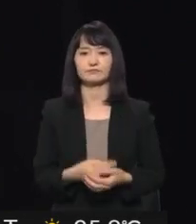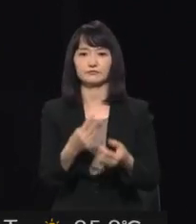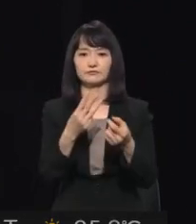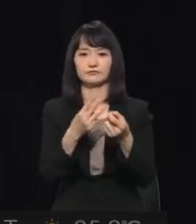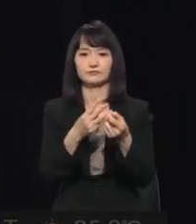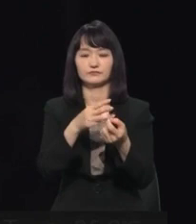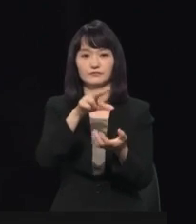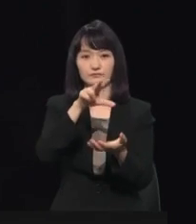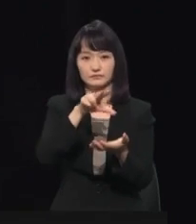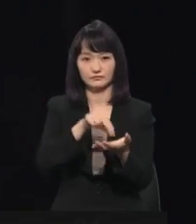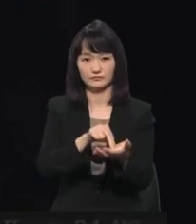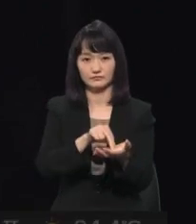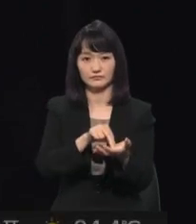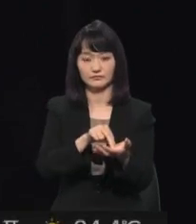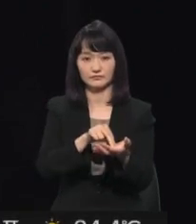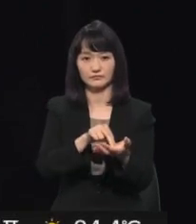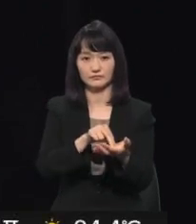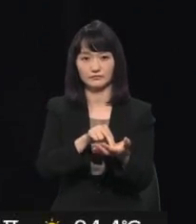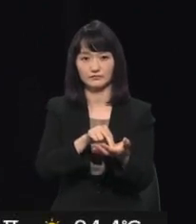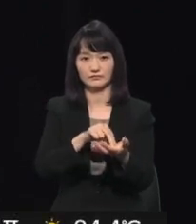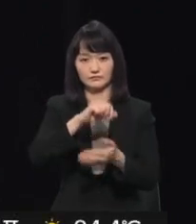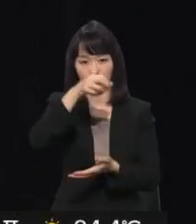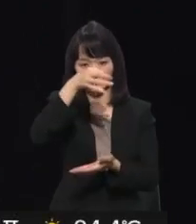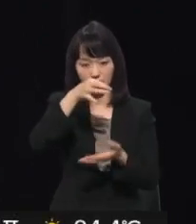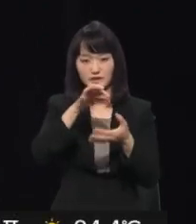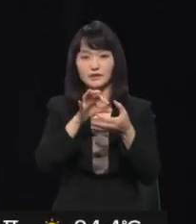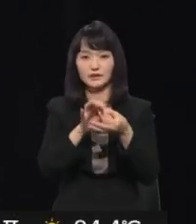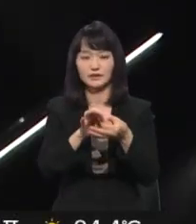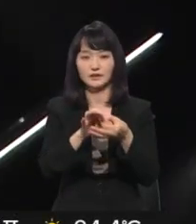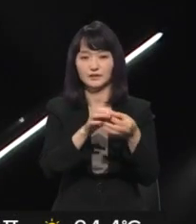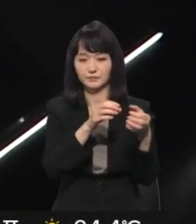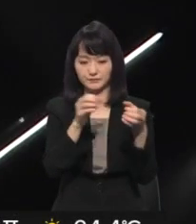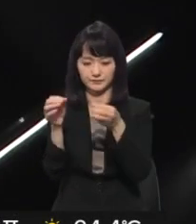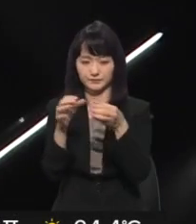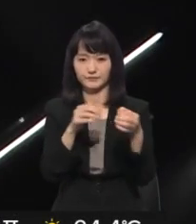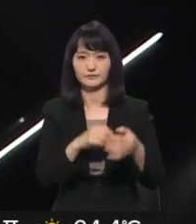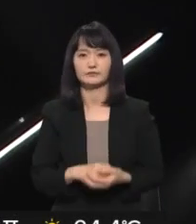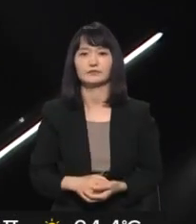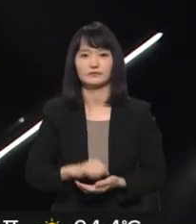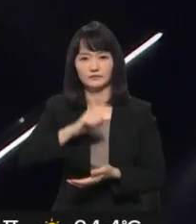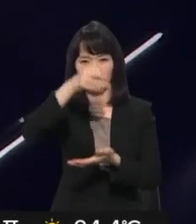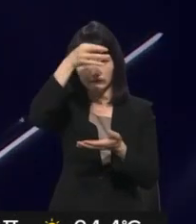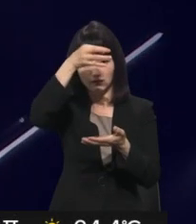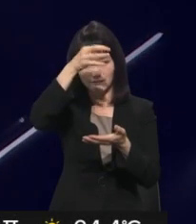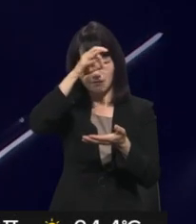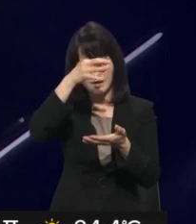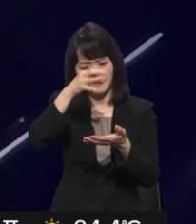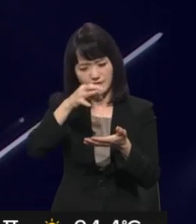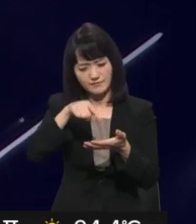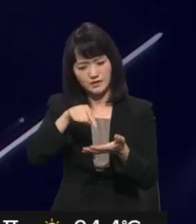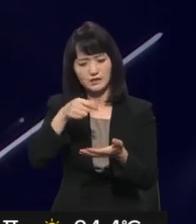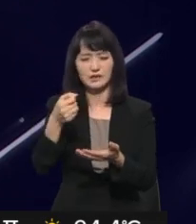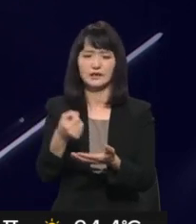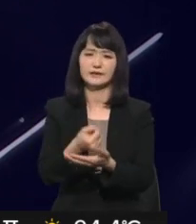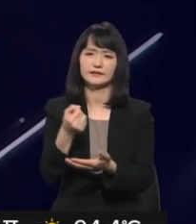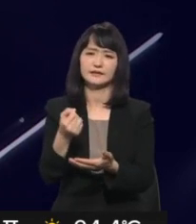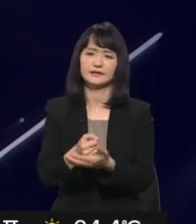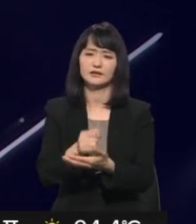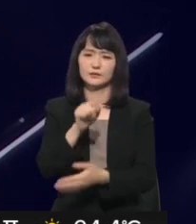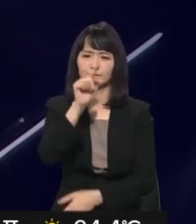이 예산 문제를 얘기해 보도록 하겠습니다 세 번째 주에는 비정한 예산 물음표